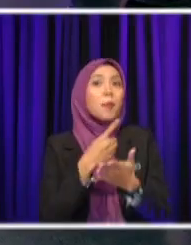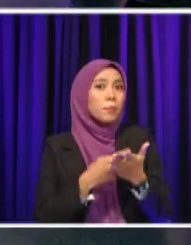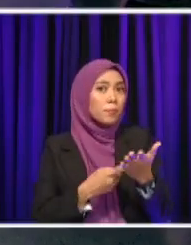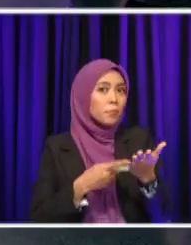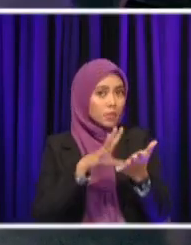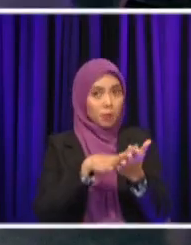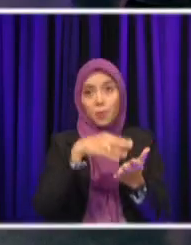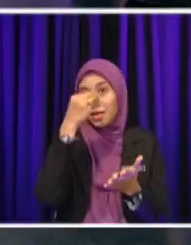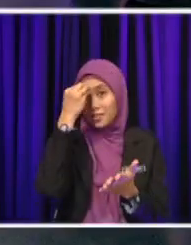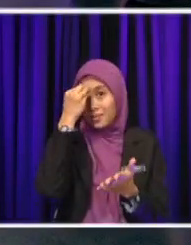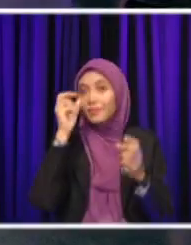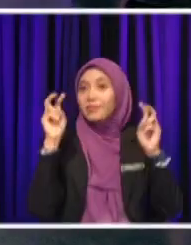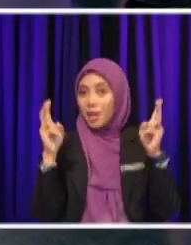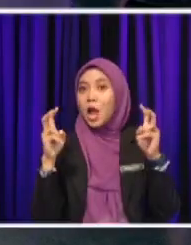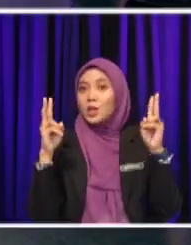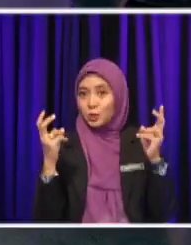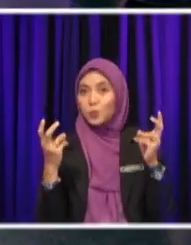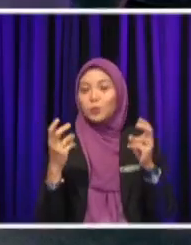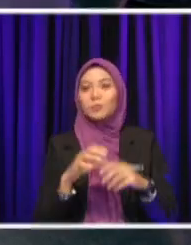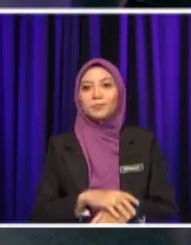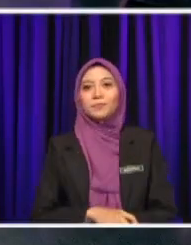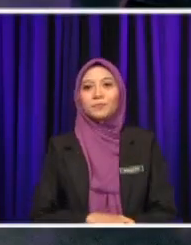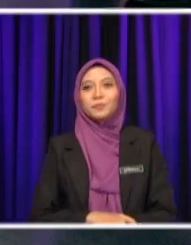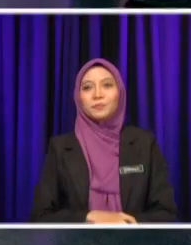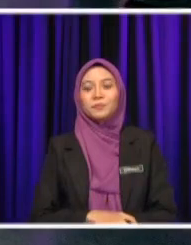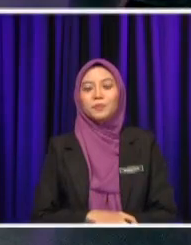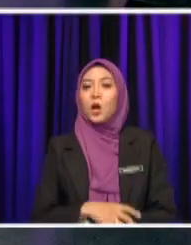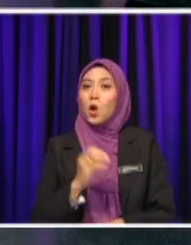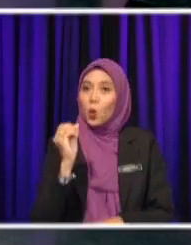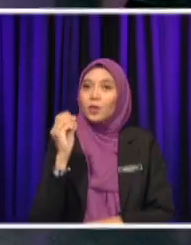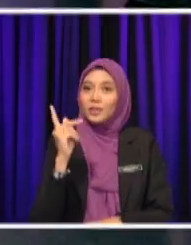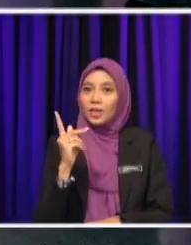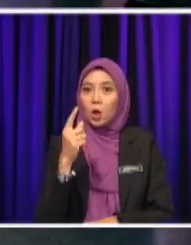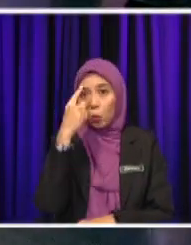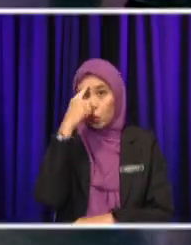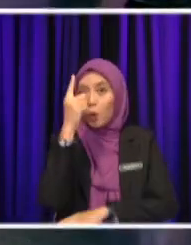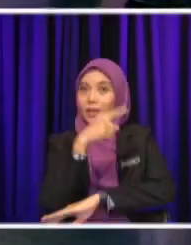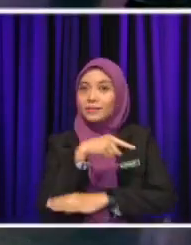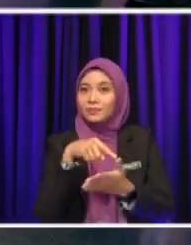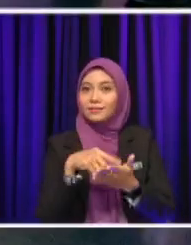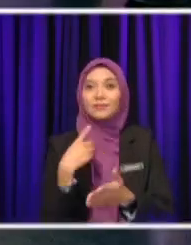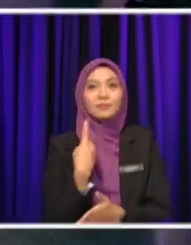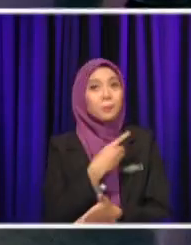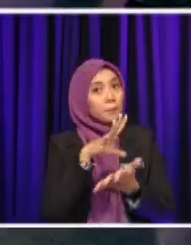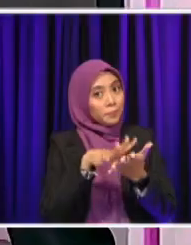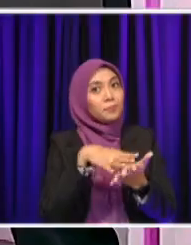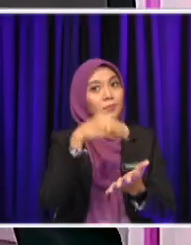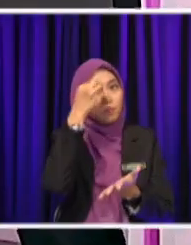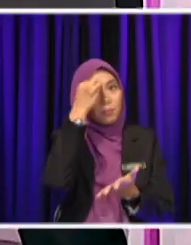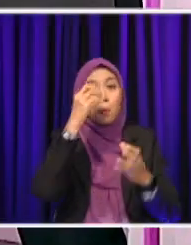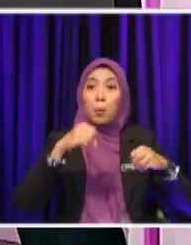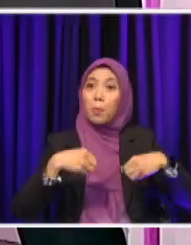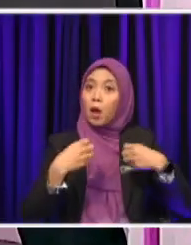pelajaran ataupun apa topik yang akan kita belajar pada hari ini cikgu? Okey Aiman, untuk pada hari ini kita akan belajar macam